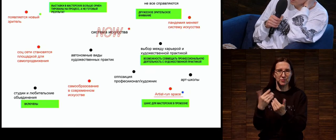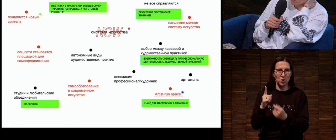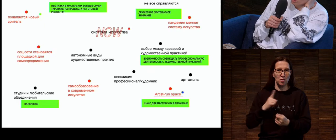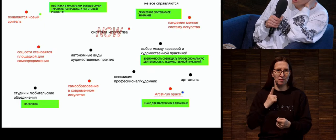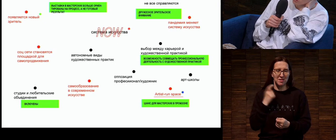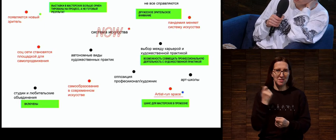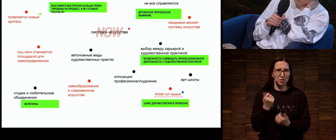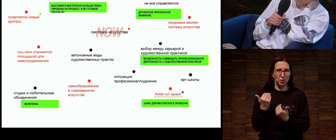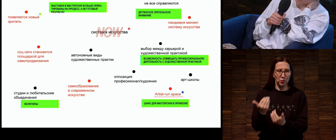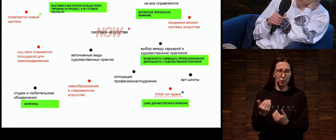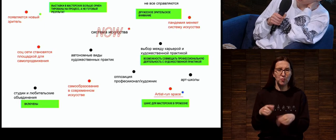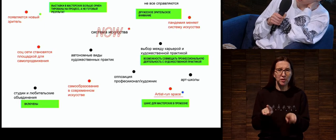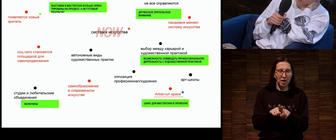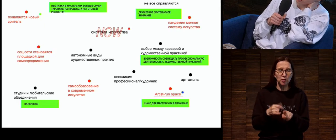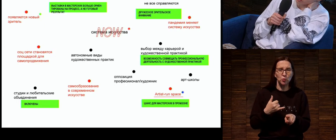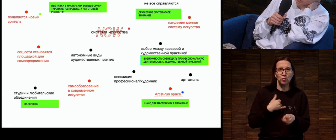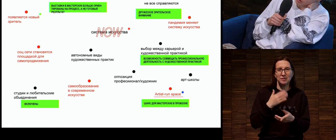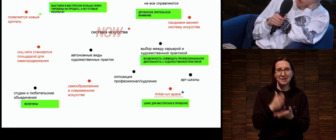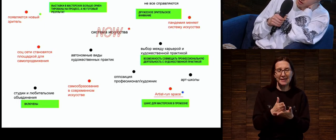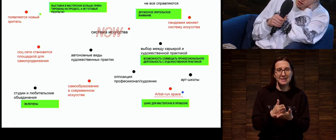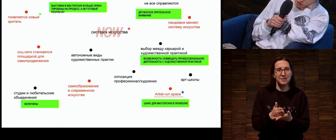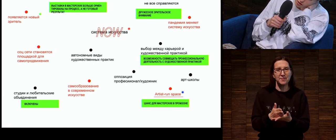Также у нас участвуют,